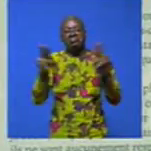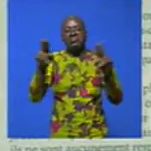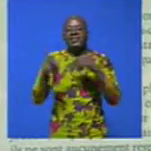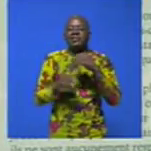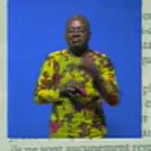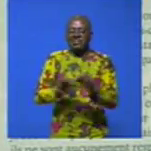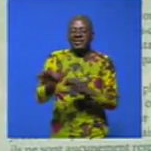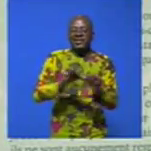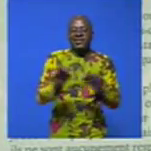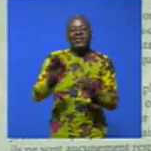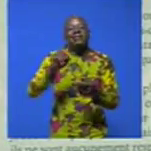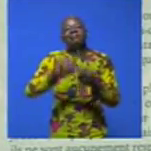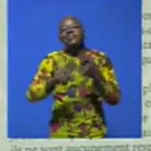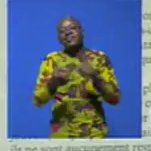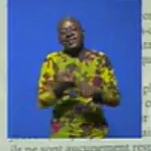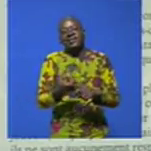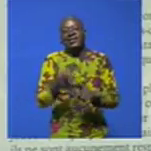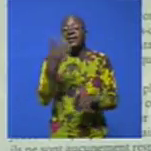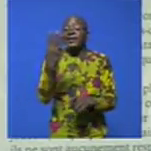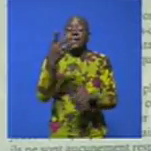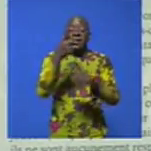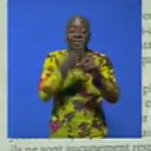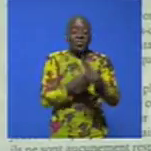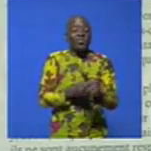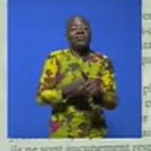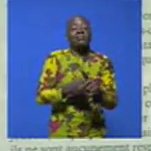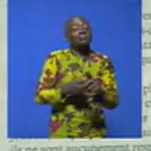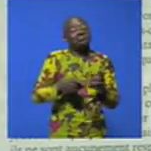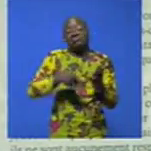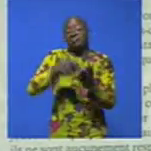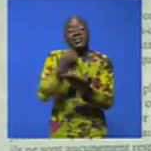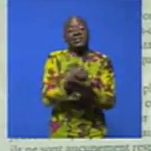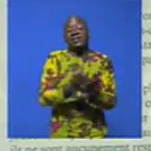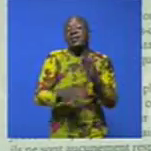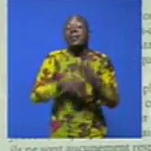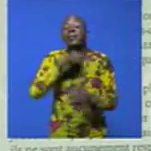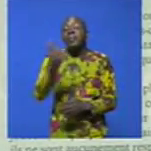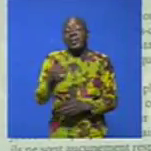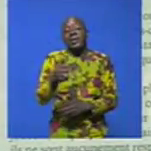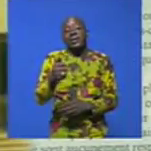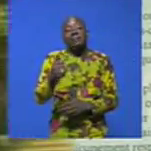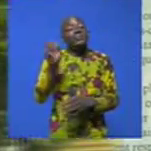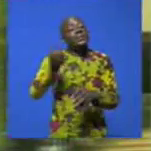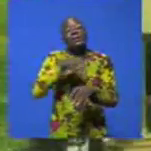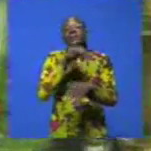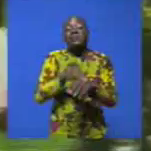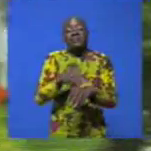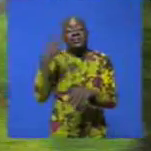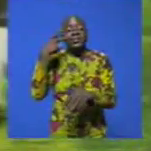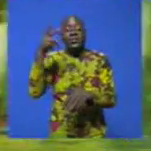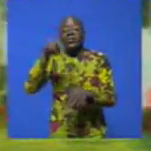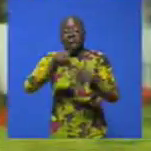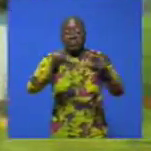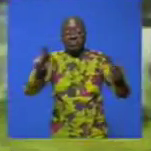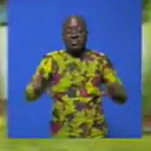confrère suite à quatre mois d'arriérés de salaires les joueurs mentalement oublient leur et enlevait enfile